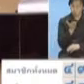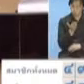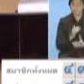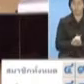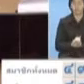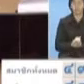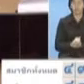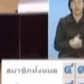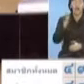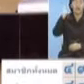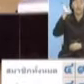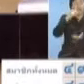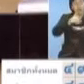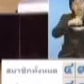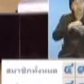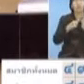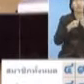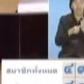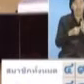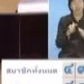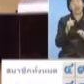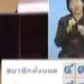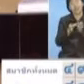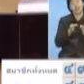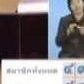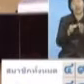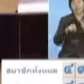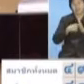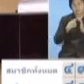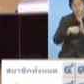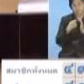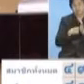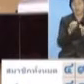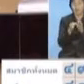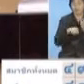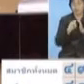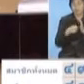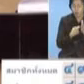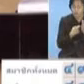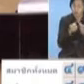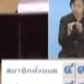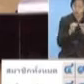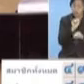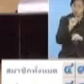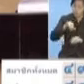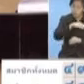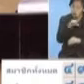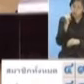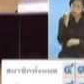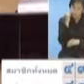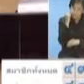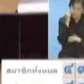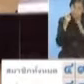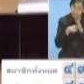าเท่าที่ท่านหยิบยกตัวอย่างอธิบายเพื่อประกอบเหตุผลเพื่อที่จะโน้มน้าวท่านสมาชิกทั้งหลายเนี่ยให้เห็นค้อยกับท่